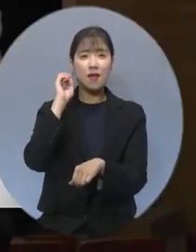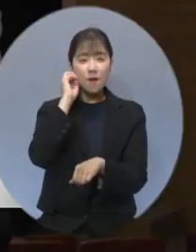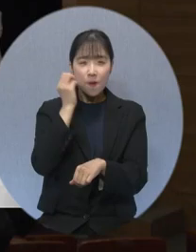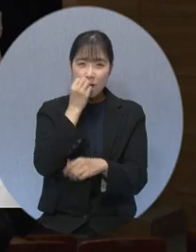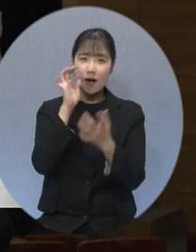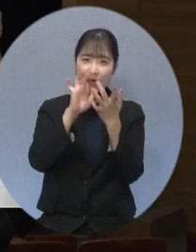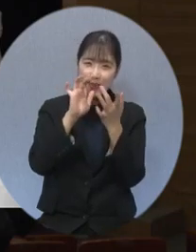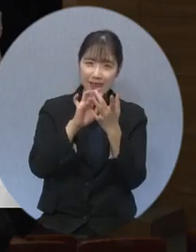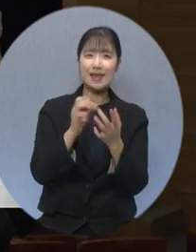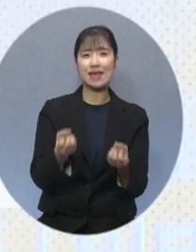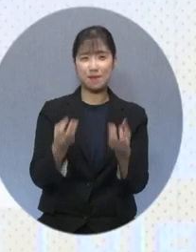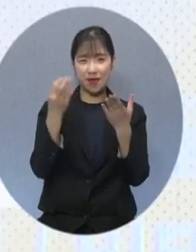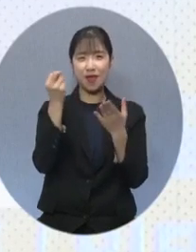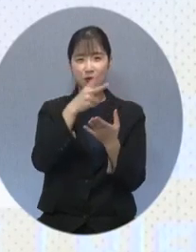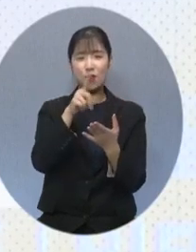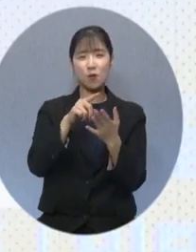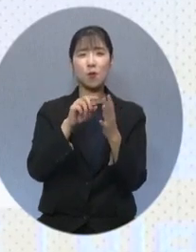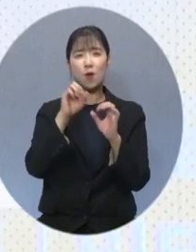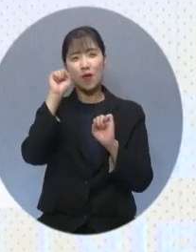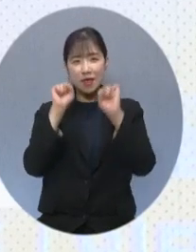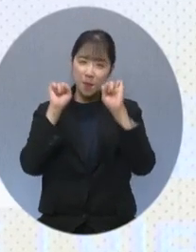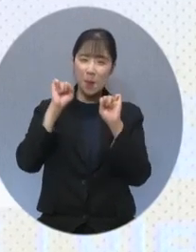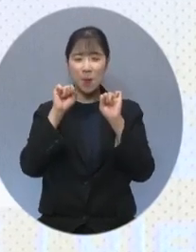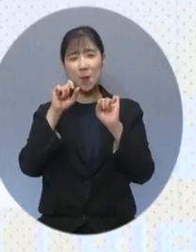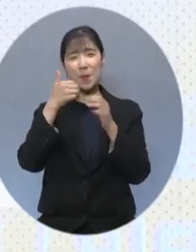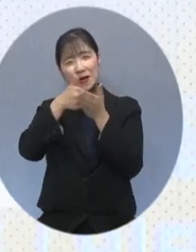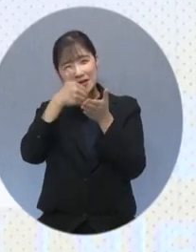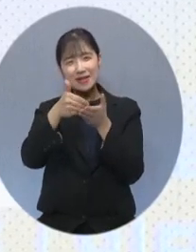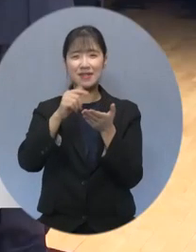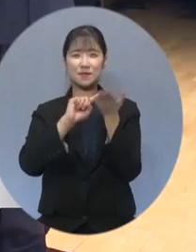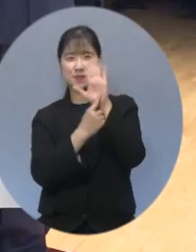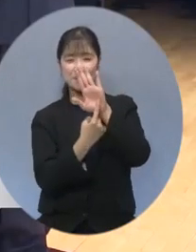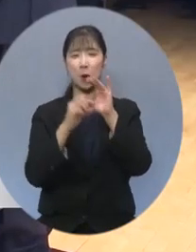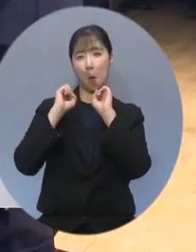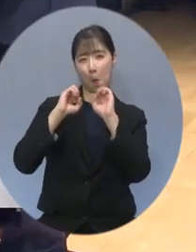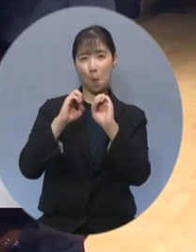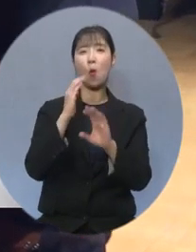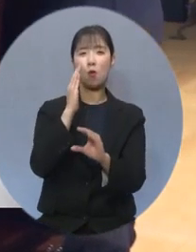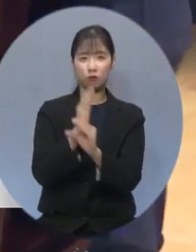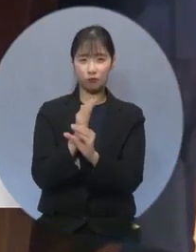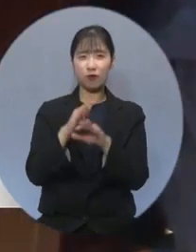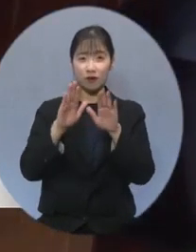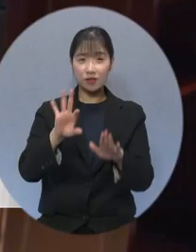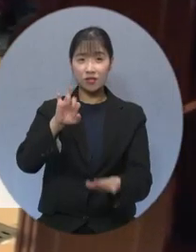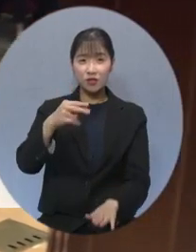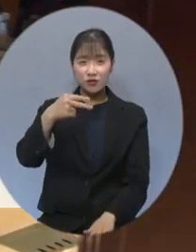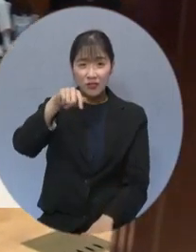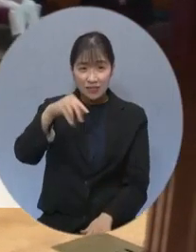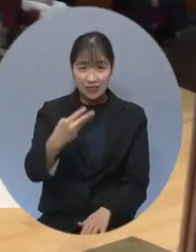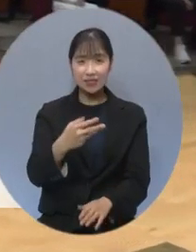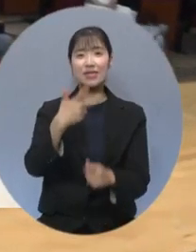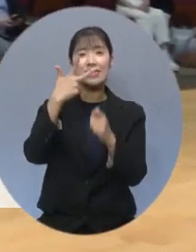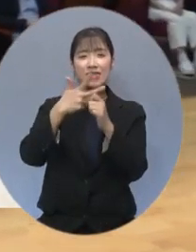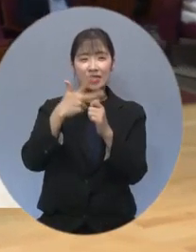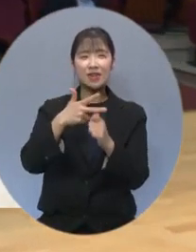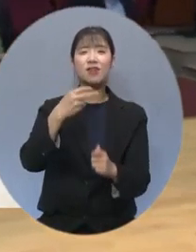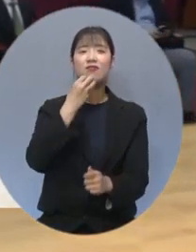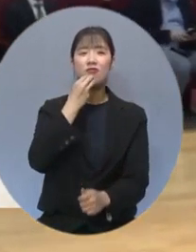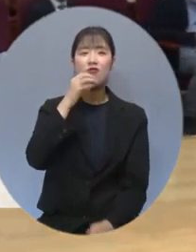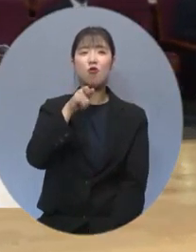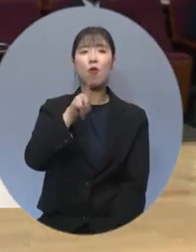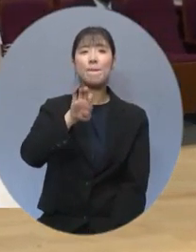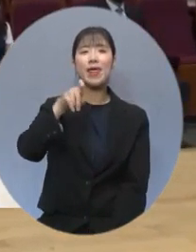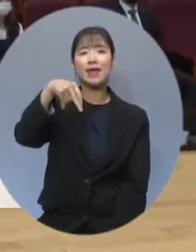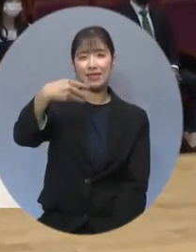이모티콘 제작 배포 등 다양한 홍보를 진행하고 있으며 현재 윤 술은 제 7회 서울 웹 페스트에